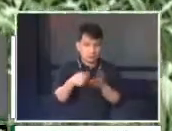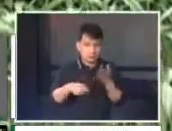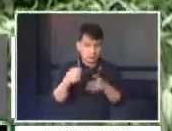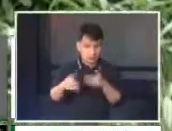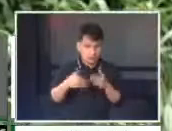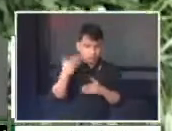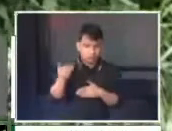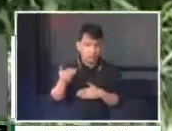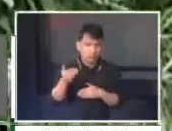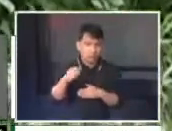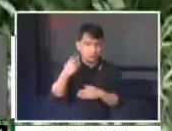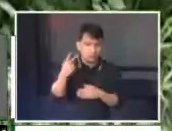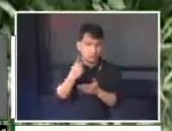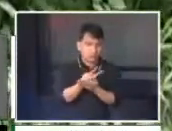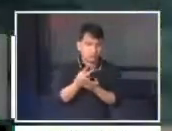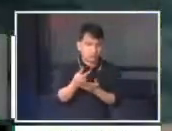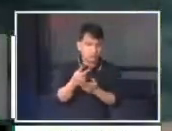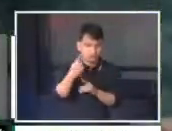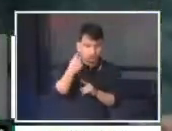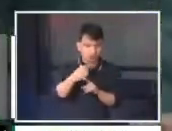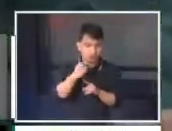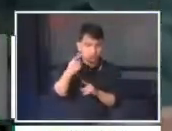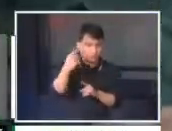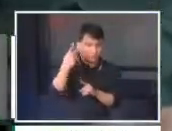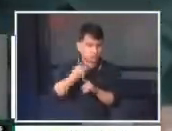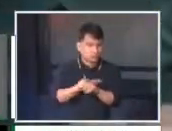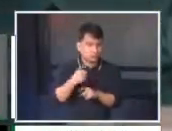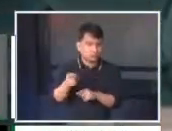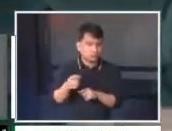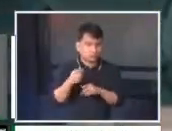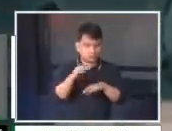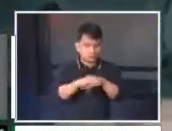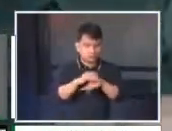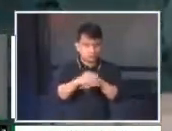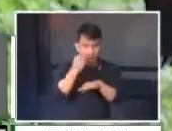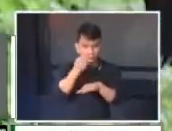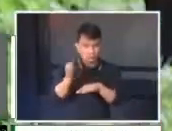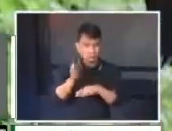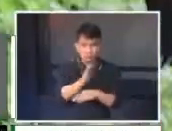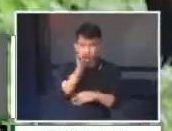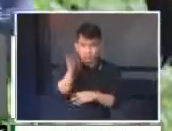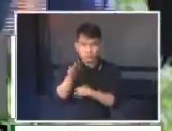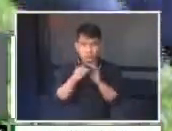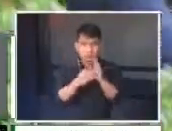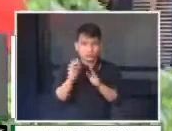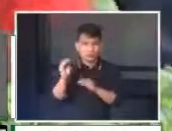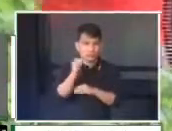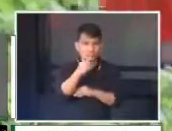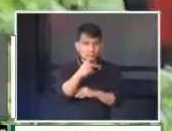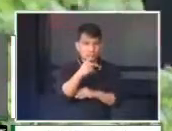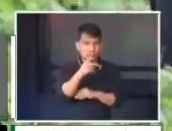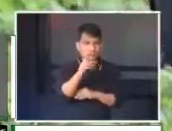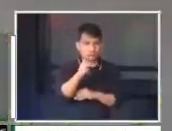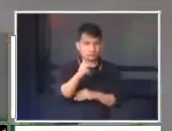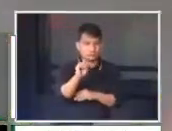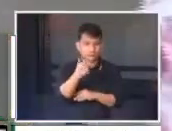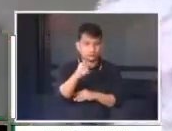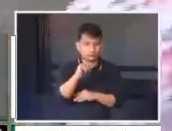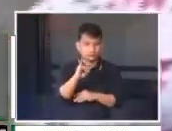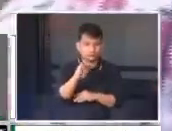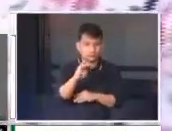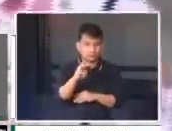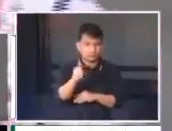darating na 1 hanggang 2 buwan. Kaya ang kanilang payo magtungo sa kanilang kadiwa store kung saan diretsyo